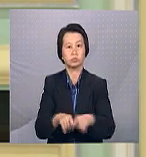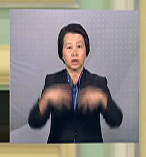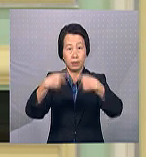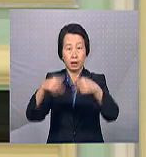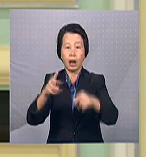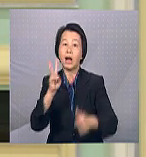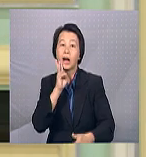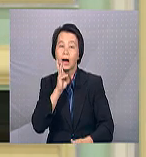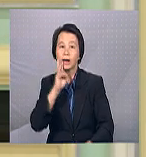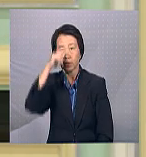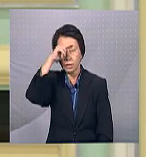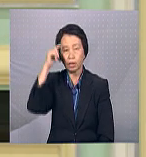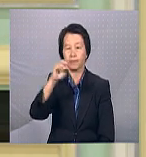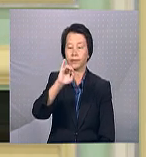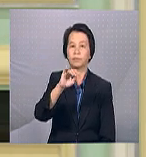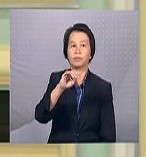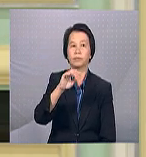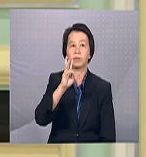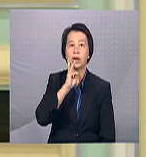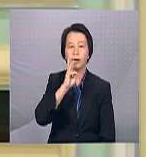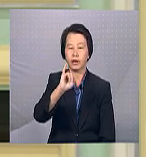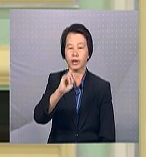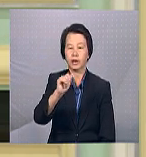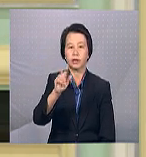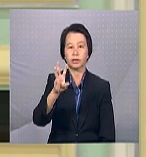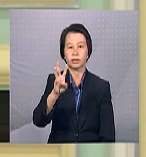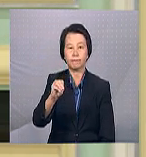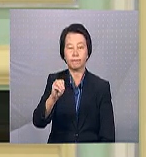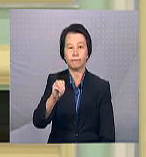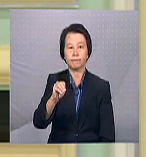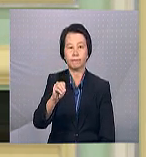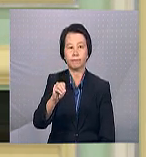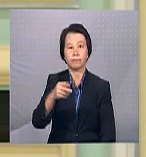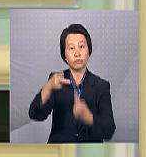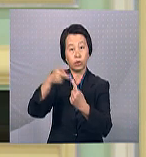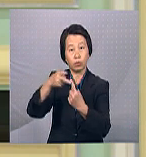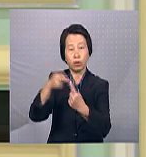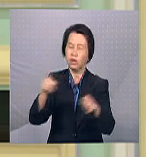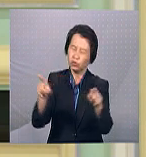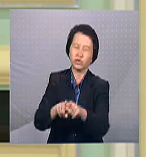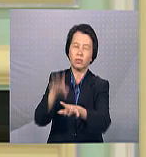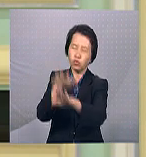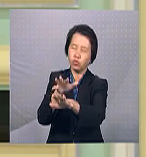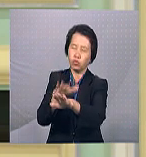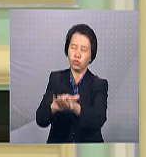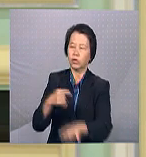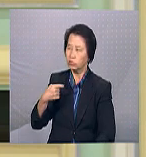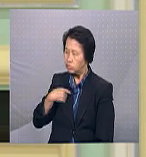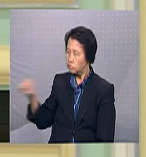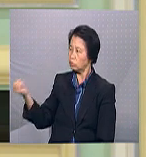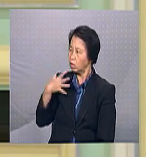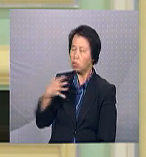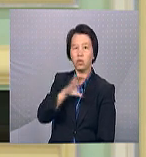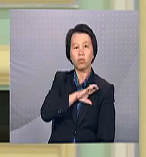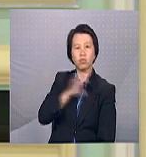di Air Hitam, Pulau Pinang ditimbulkan hampir setiap hari. Dan saya dimaklumkan oleh pihak